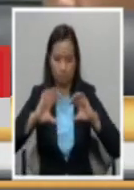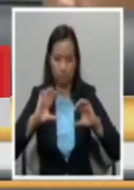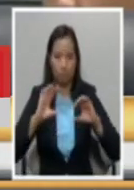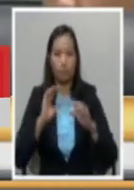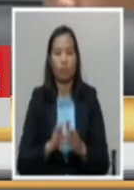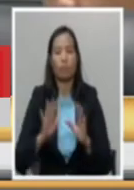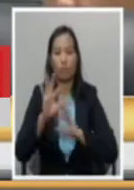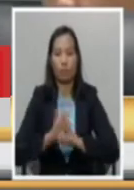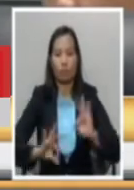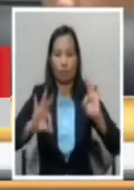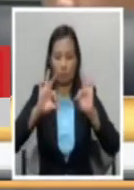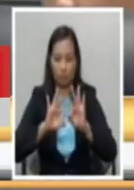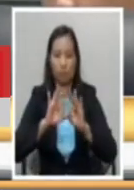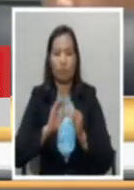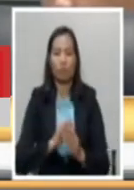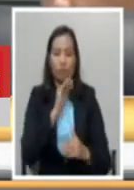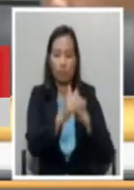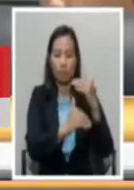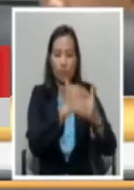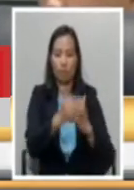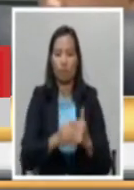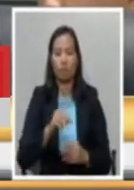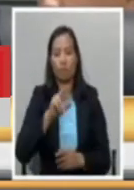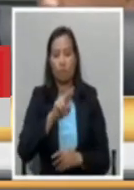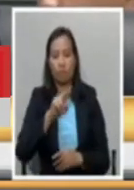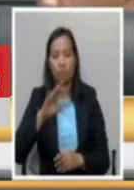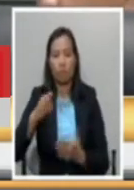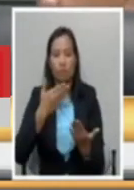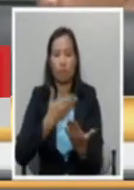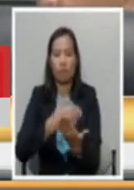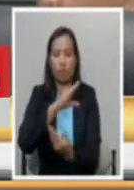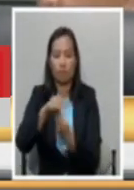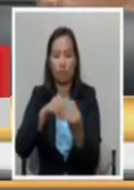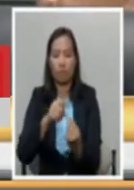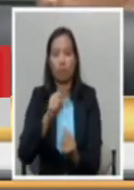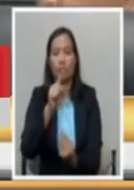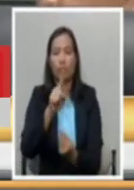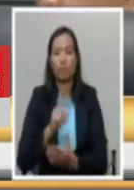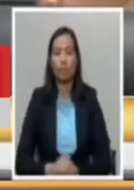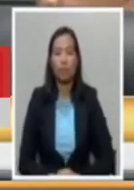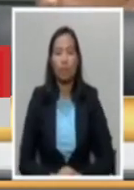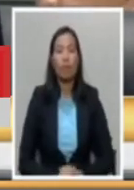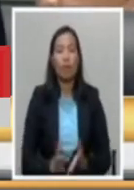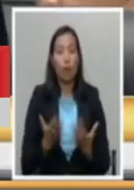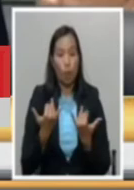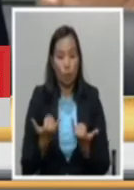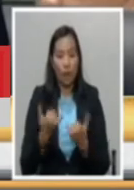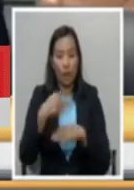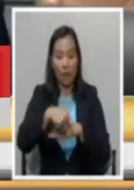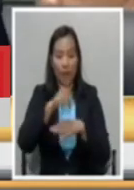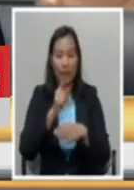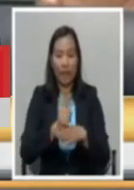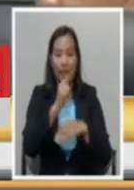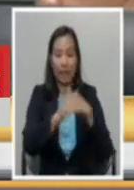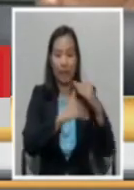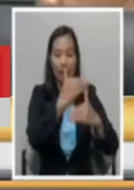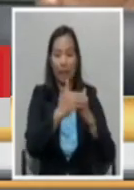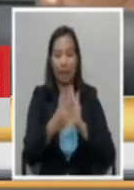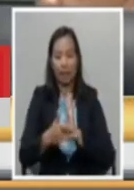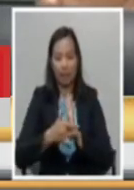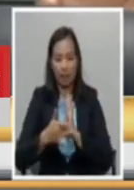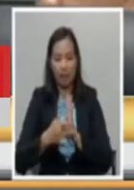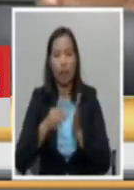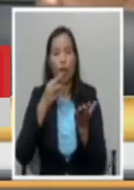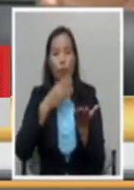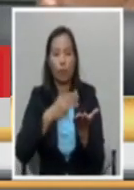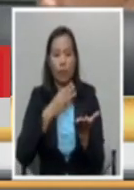ความสำคัญต่อการพัฒนาระบบเศรษฐกิจท่านประธานที่เคารพครับวันนี้การพัฒนาทางด้านเทคโนโลยีและวิชา